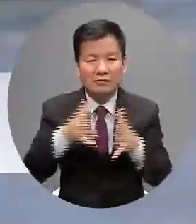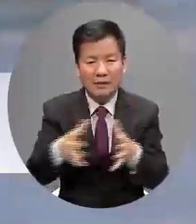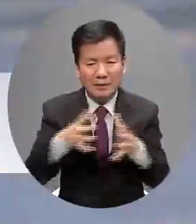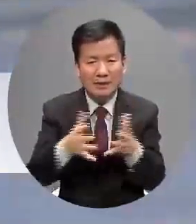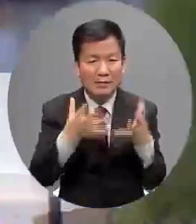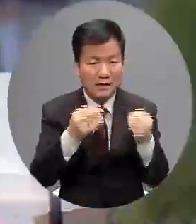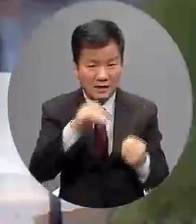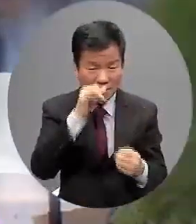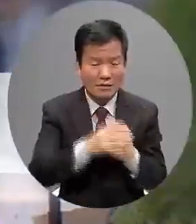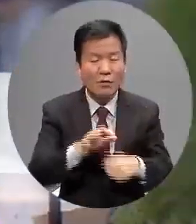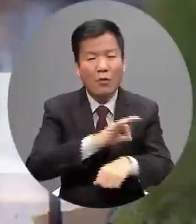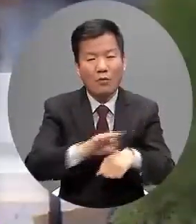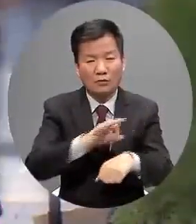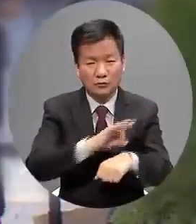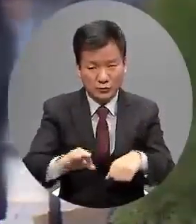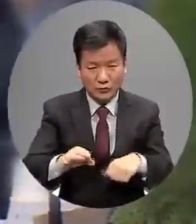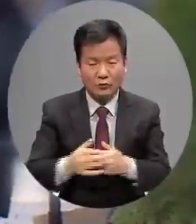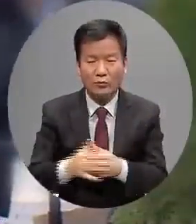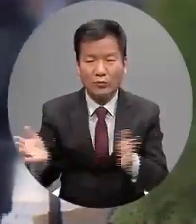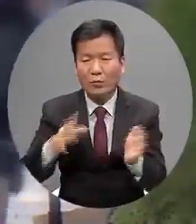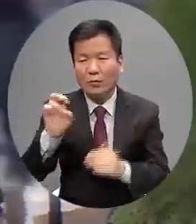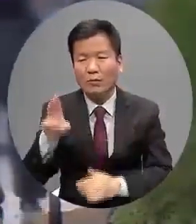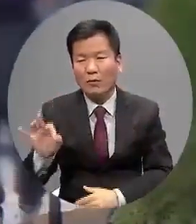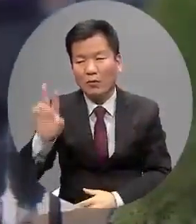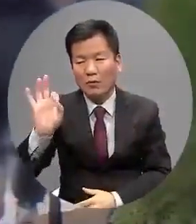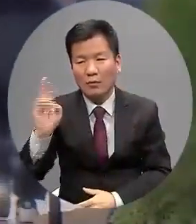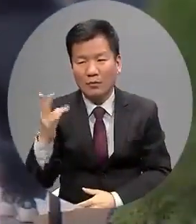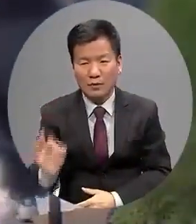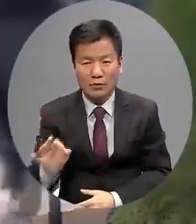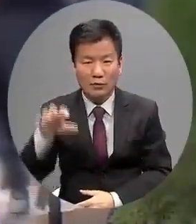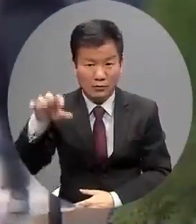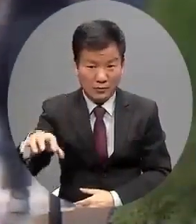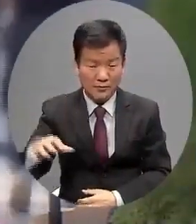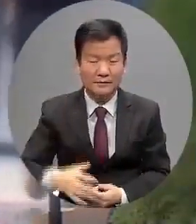아파트가 입주한 오송읍 복명 1동이